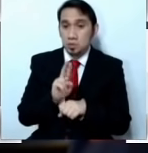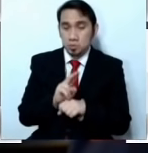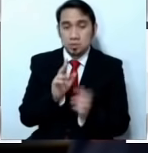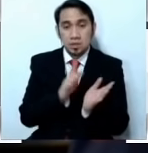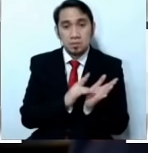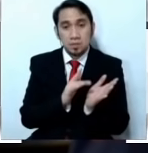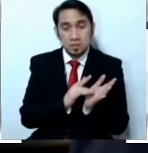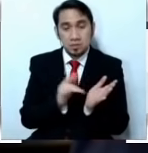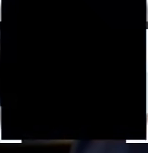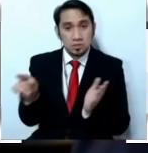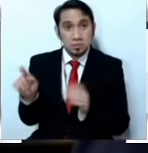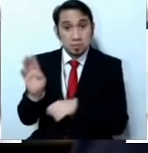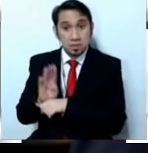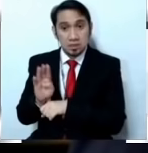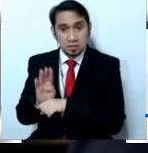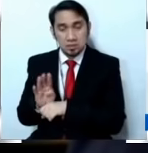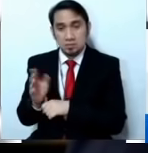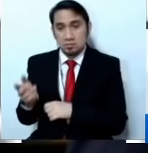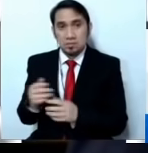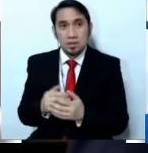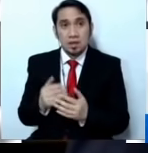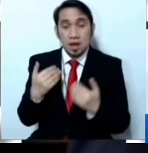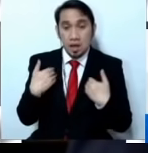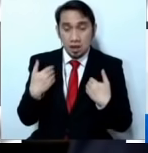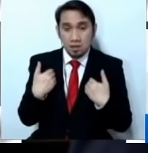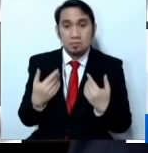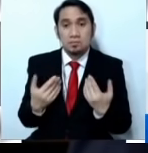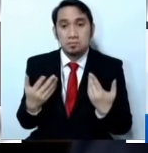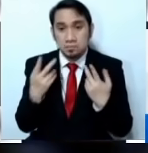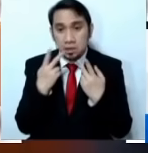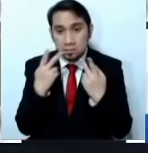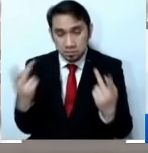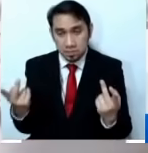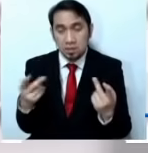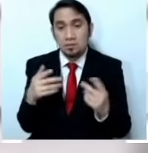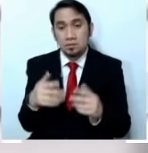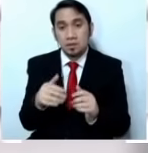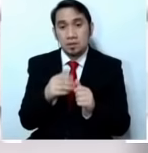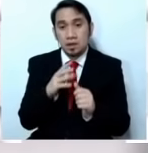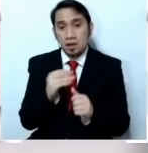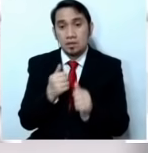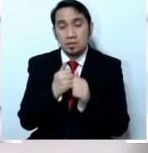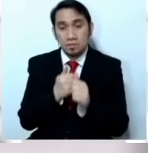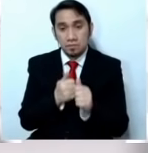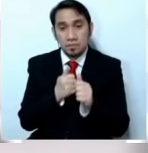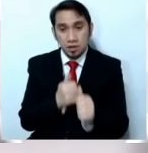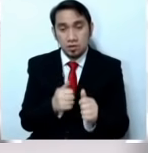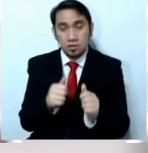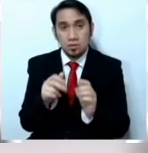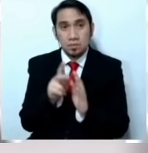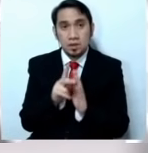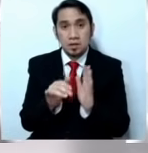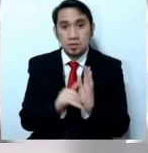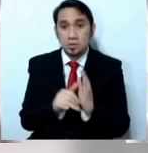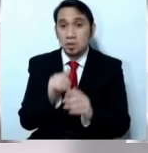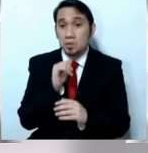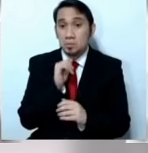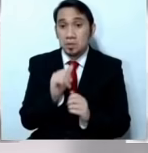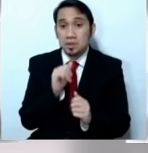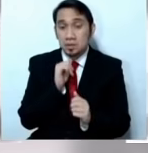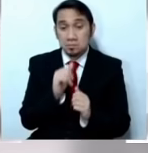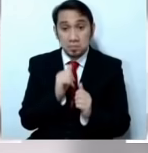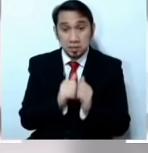mga kaanak. Dumaan daw ang mga ito sa public bidding at sumunod sa mga patakaran. Hindi rin daw illegal ang sinasabi ni Trillanes na joint